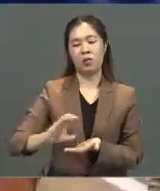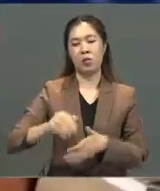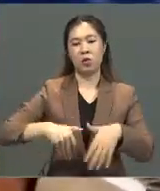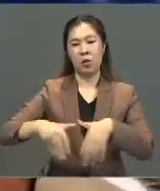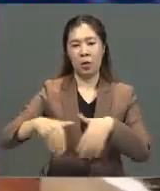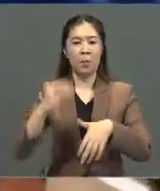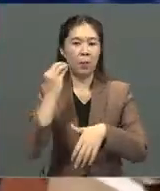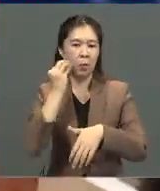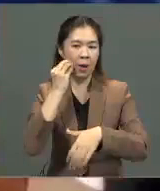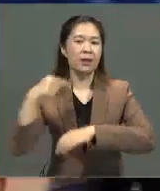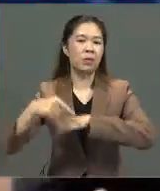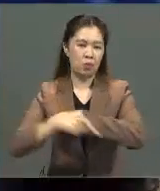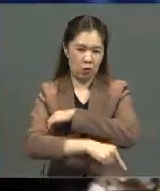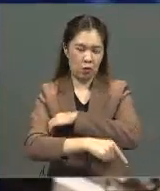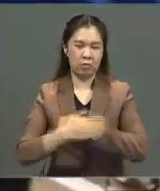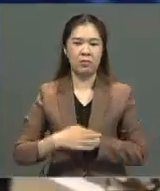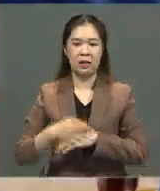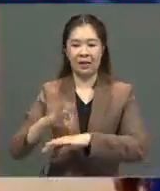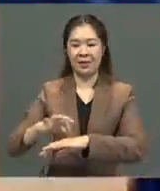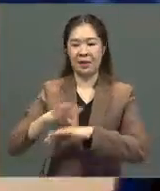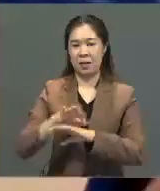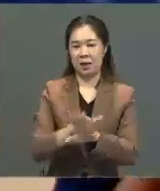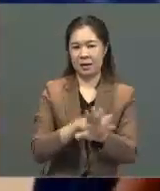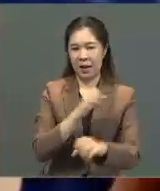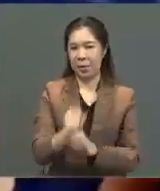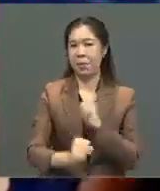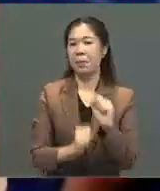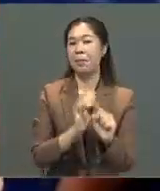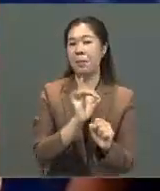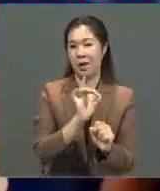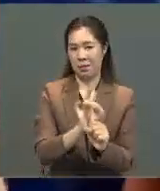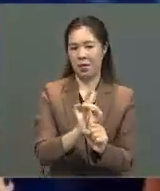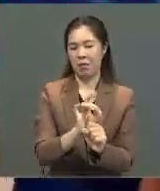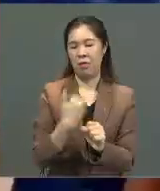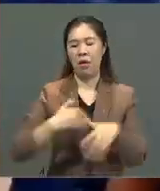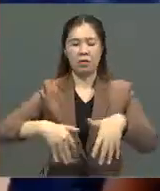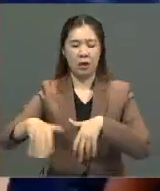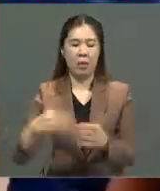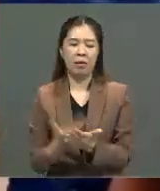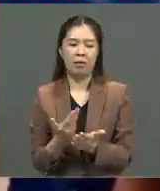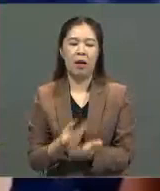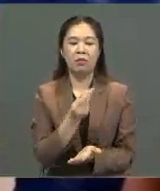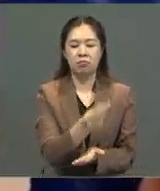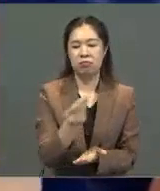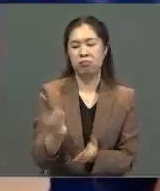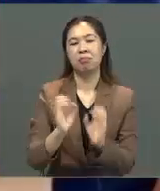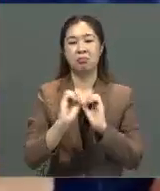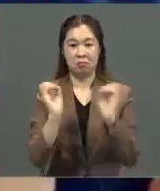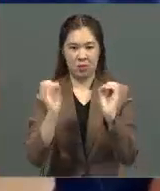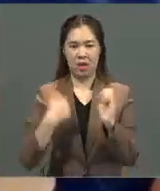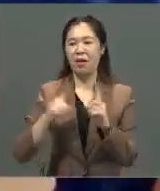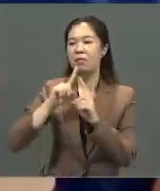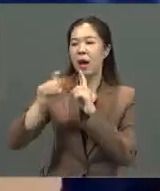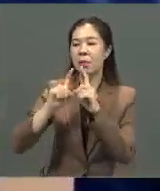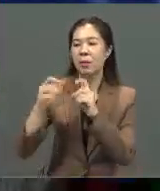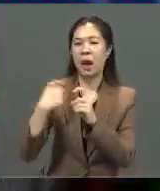พาะกองทุนเงินล้านเพราะว่าตั้งแต่รับตำแหน่งมา8ปีไม่มีชาวบ้านได้เงินแม้แต่รายเดียวเมื่อสอบถามก็ชี้แจงไม่ได้กลับด่